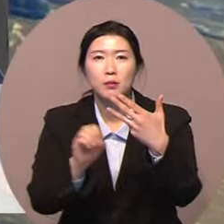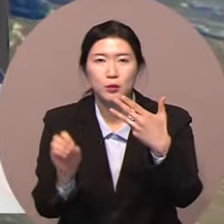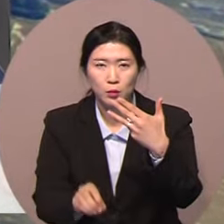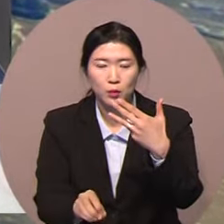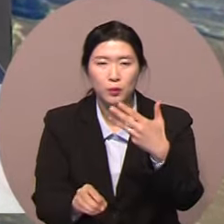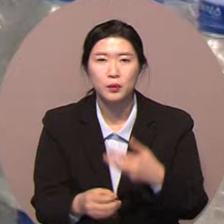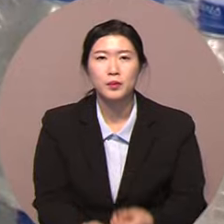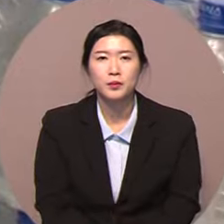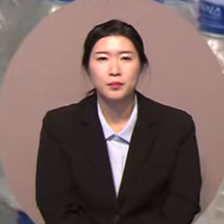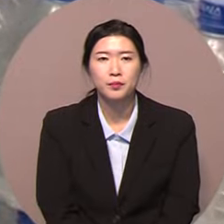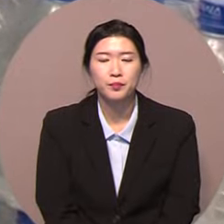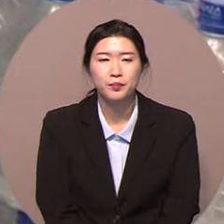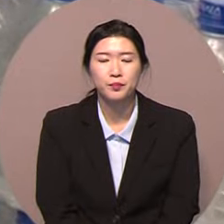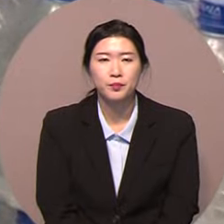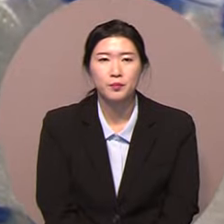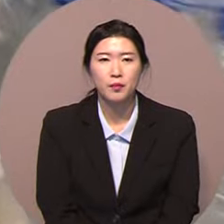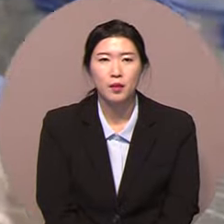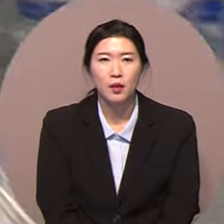보도합니다.